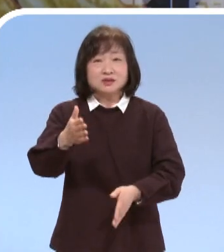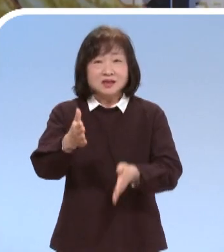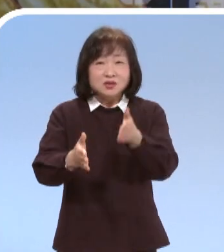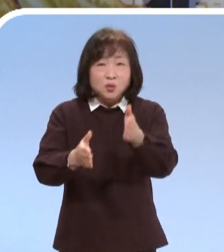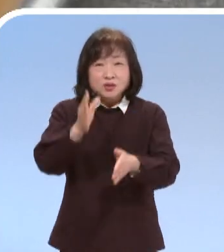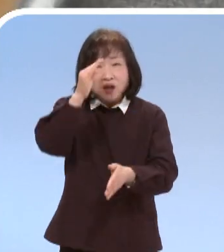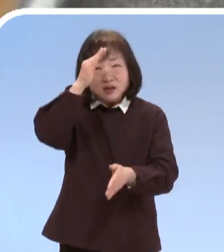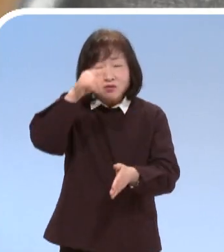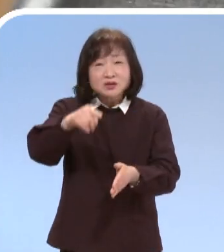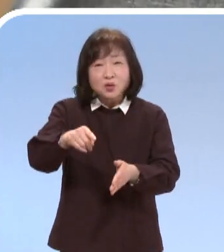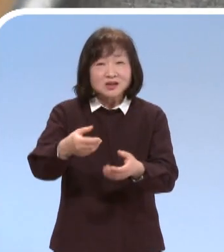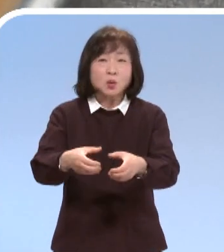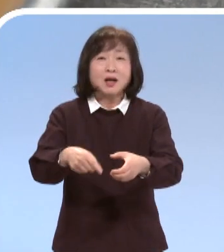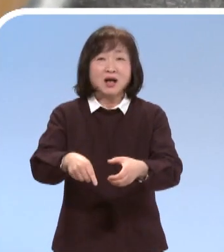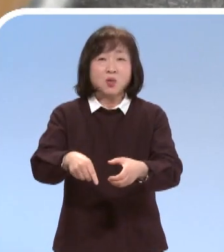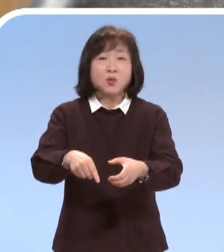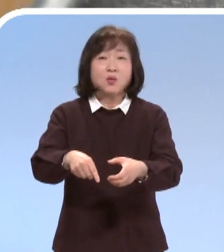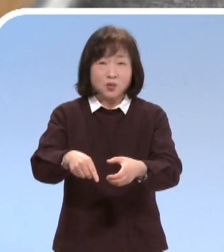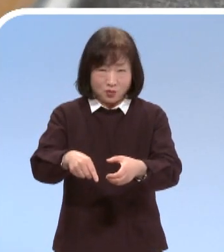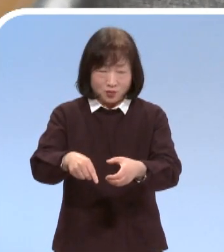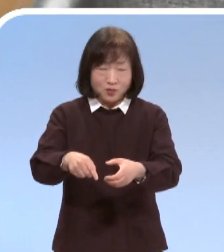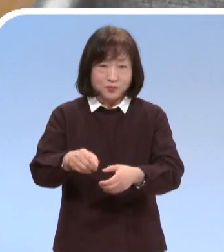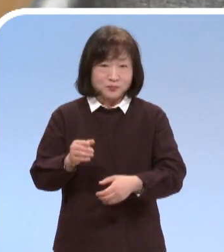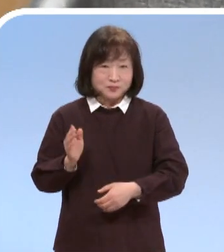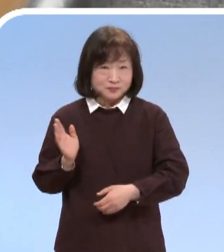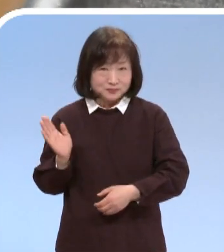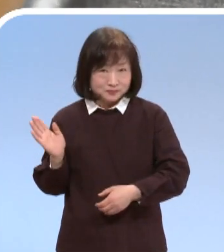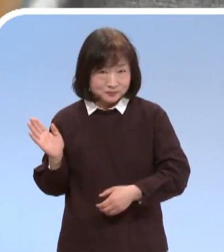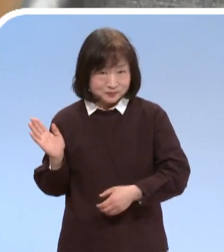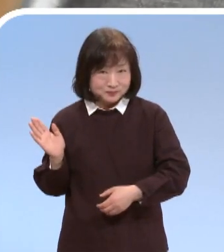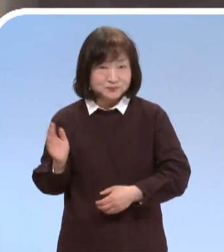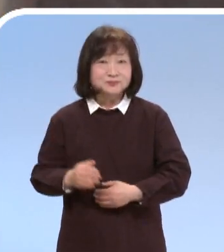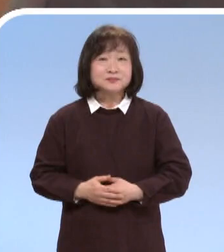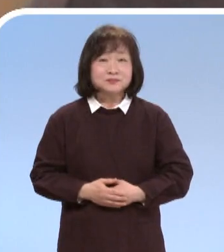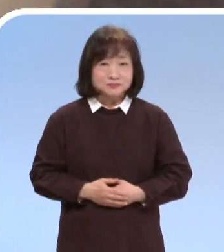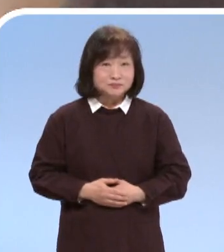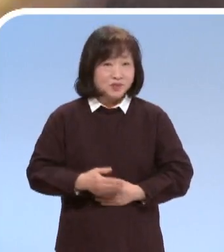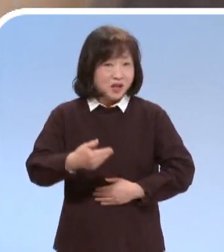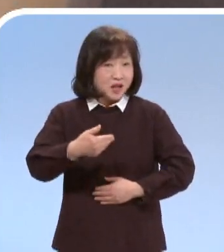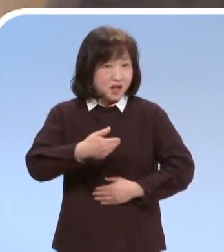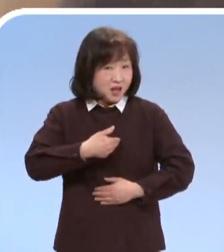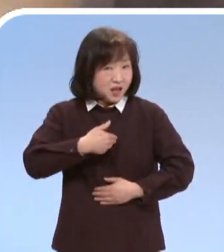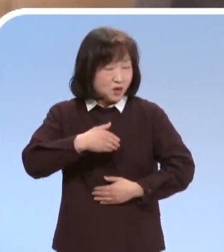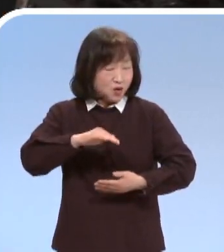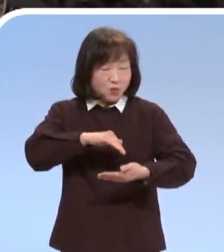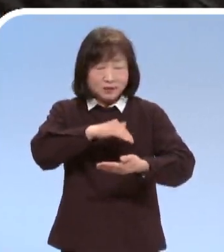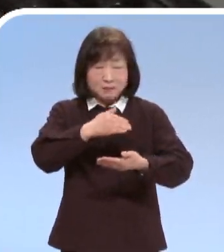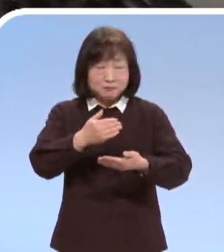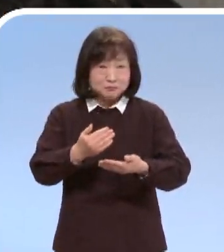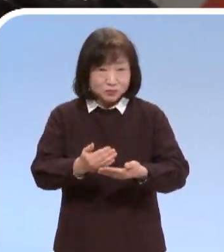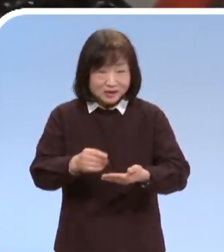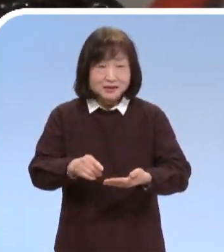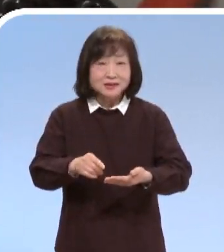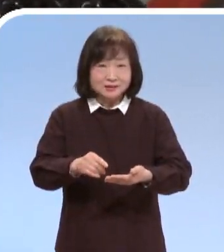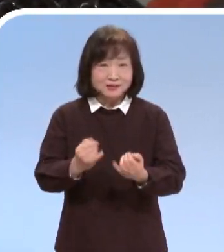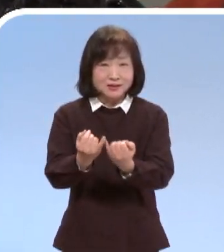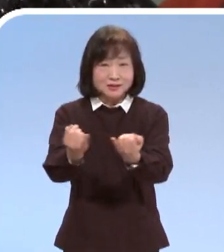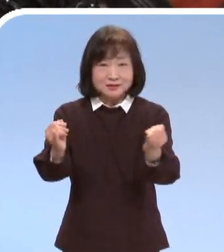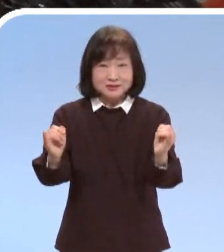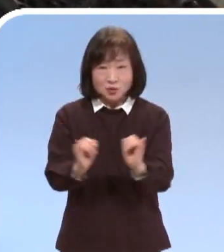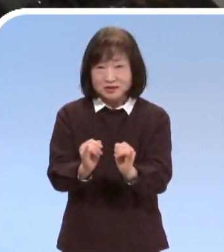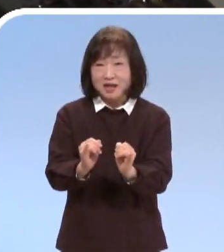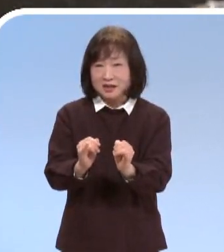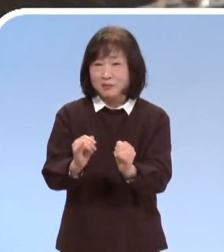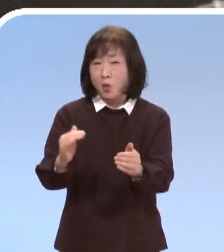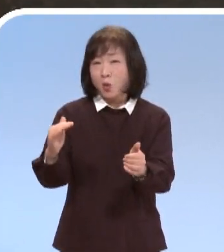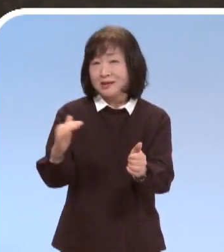。 それがこちらのしんちゃんのいい卵。ビタミン E が豊富に含まれていて、女